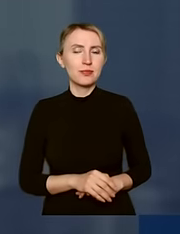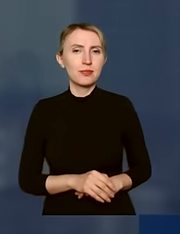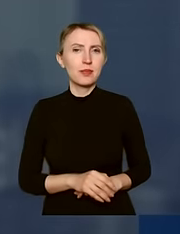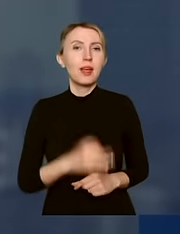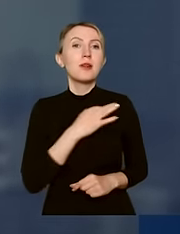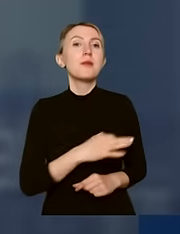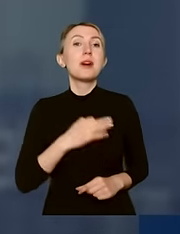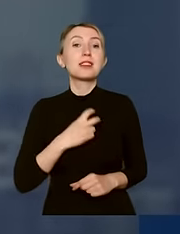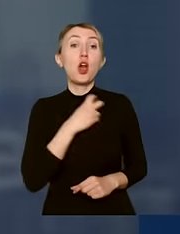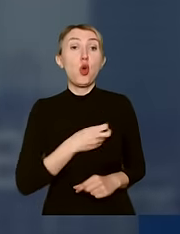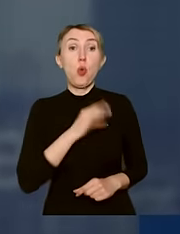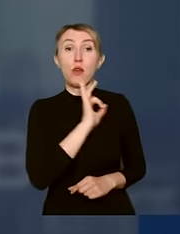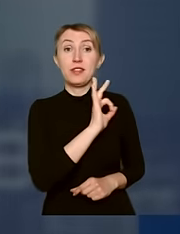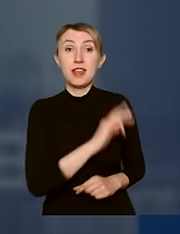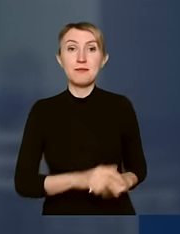Szymona Hołowni,